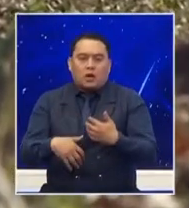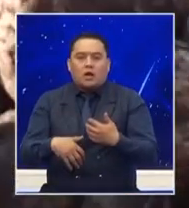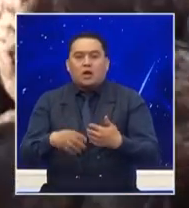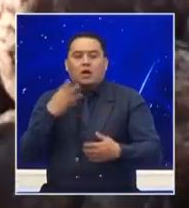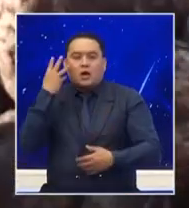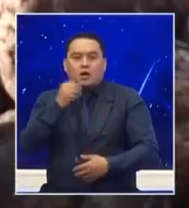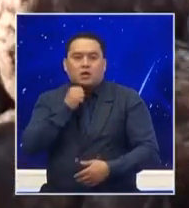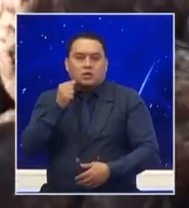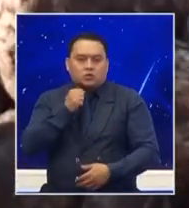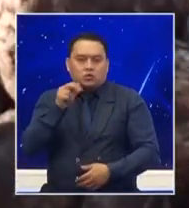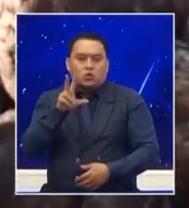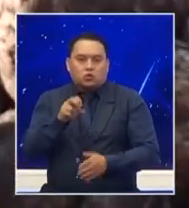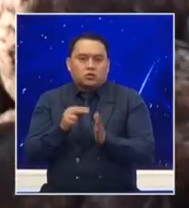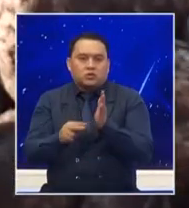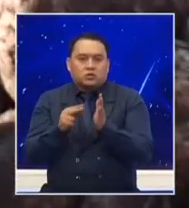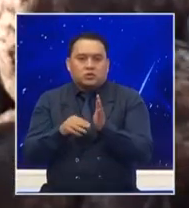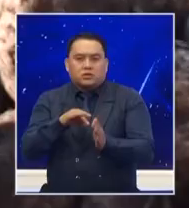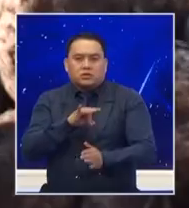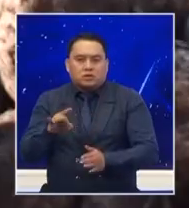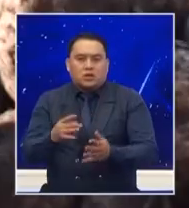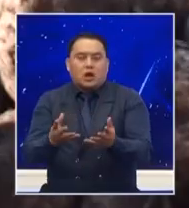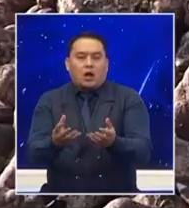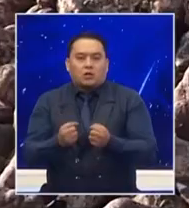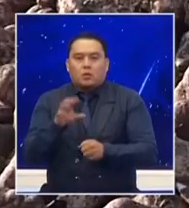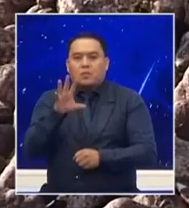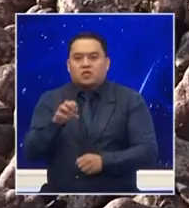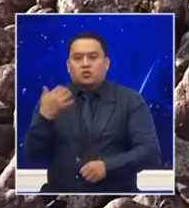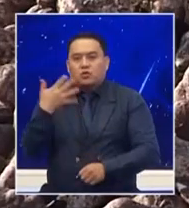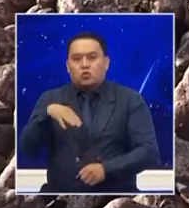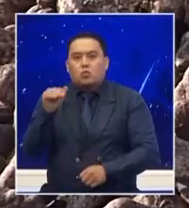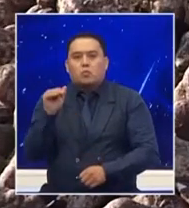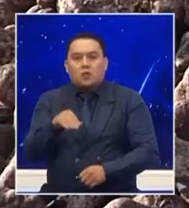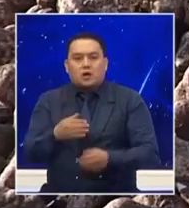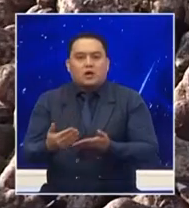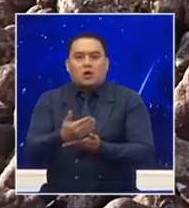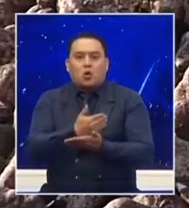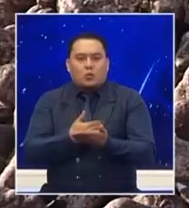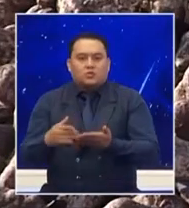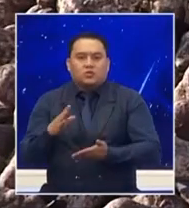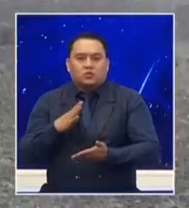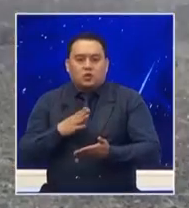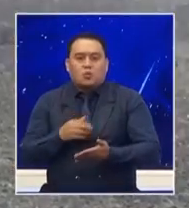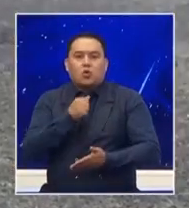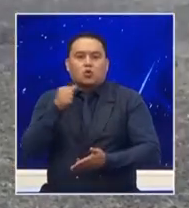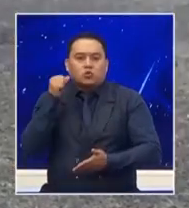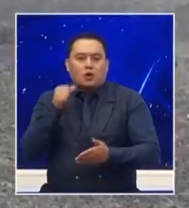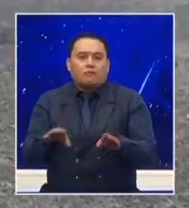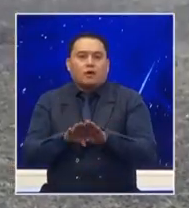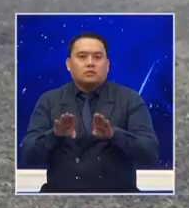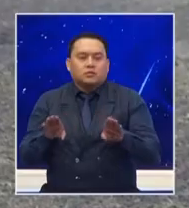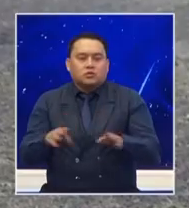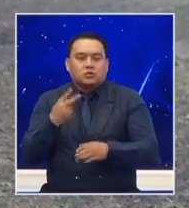қызылша гектарына 380 центнерден алынды. 550 мың тонна өнім жиналған. Бұл өткен жылмен